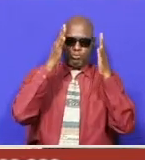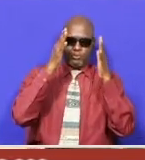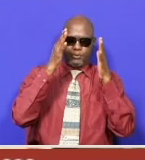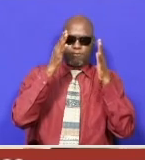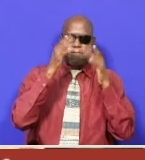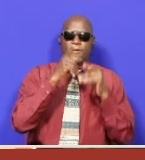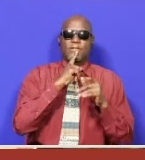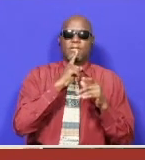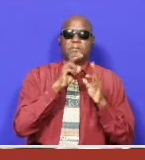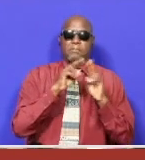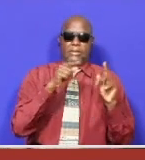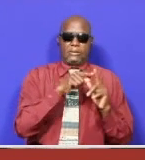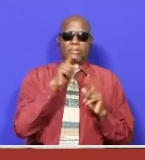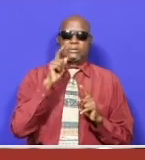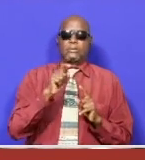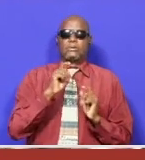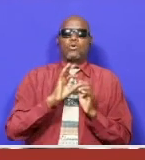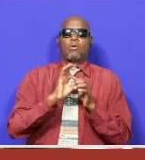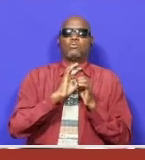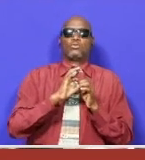requires collaboration from various leaders.